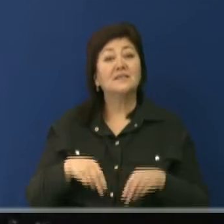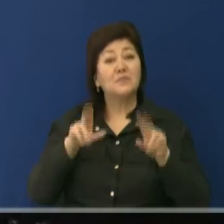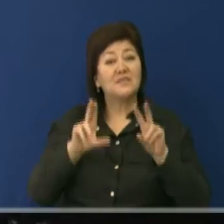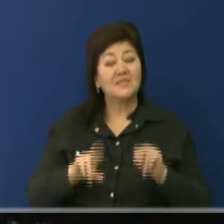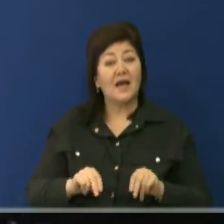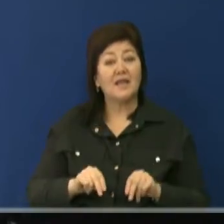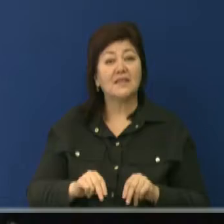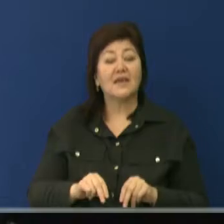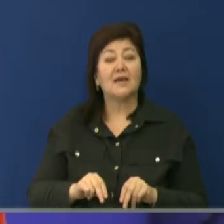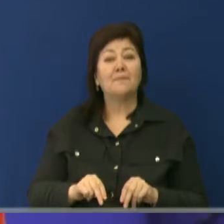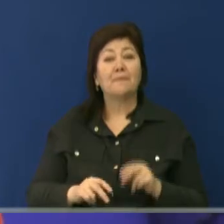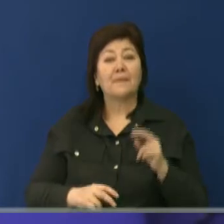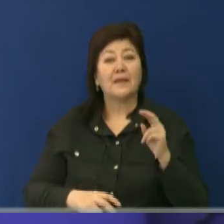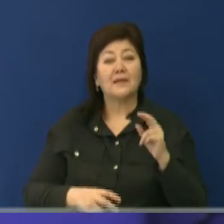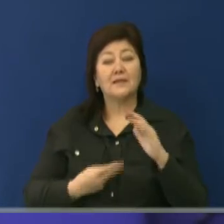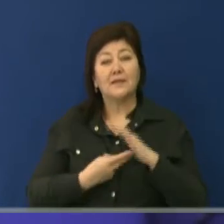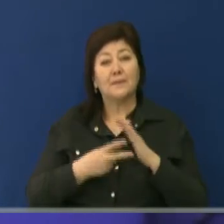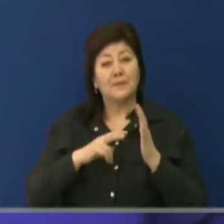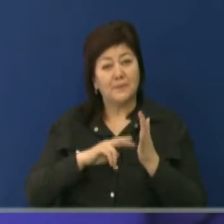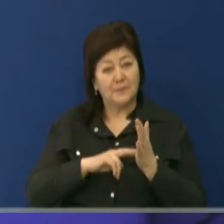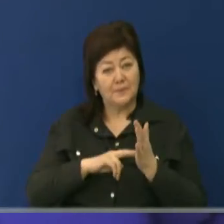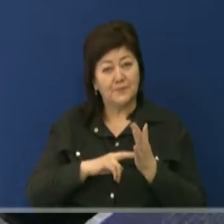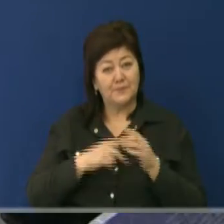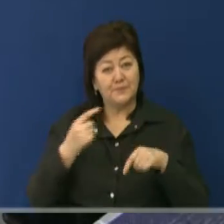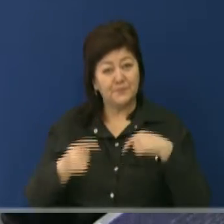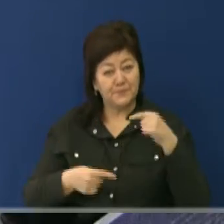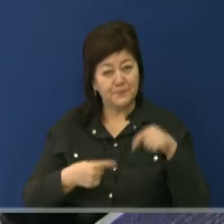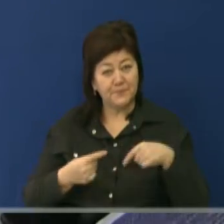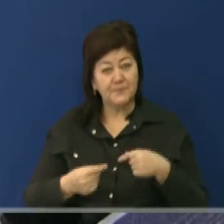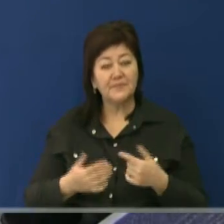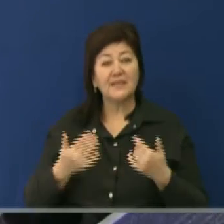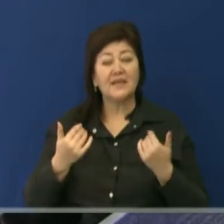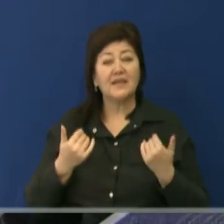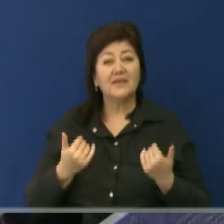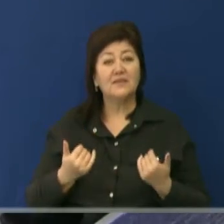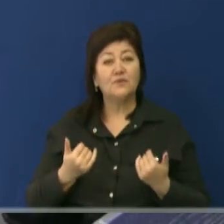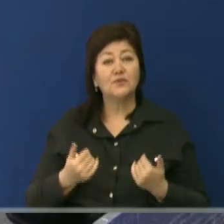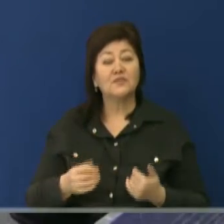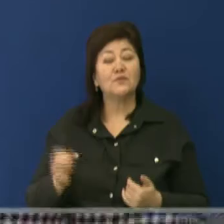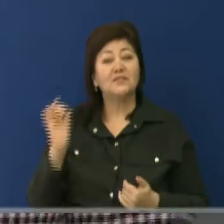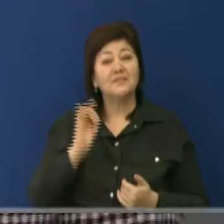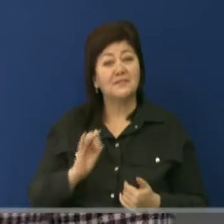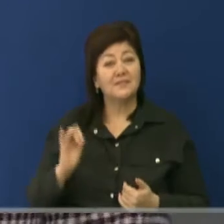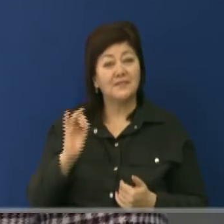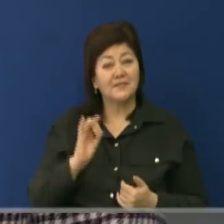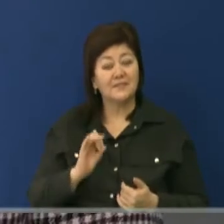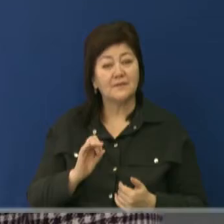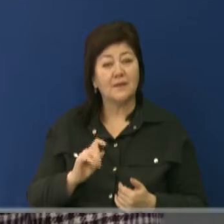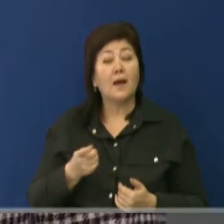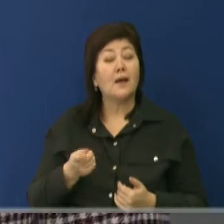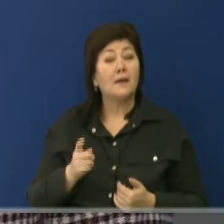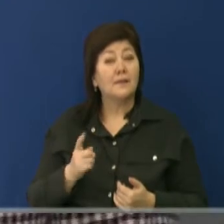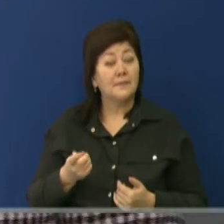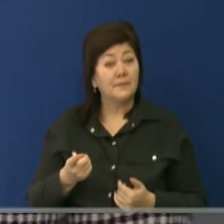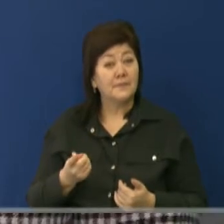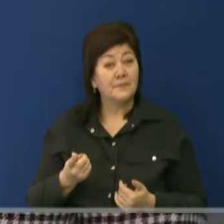қосылды. Мақсат – кәсіпкерлік туралы ойлау қабілетін дамыту, жас қыздардың оған деген қызығушылығын арттыру. Почему мы обратили